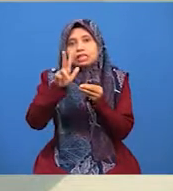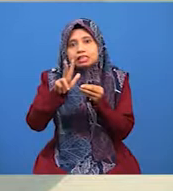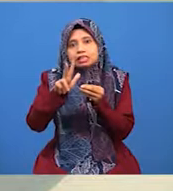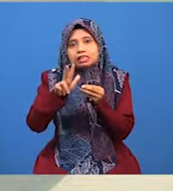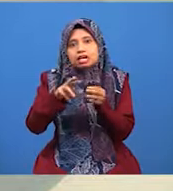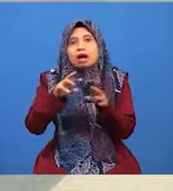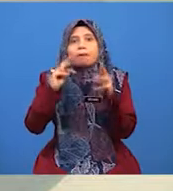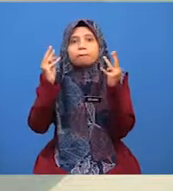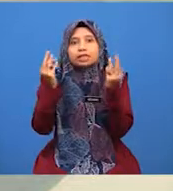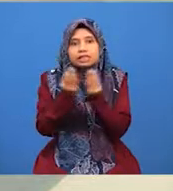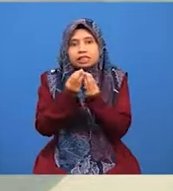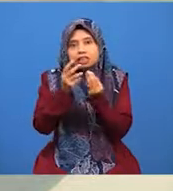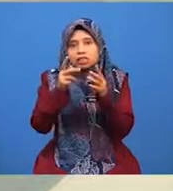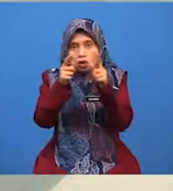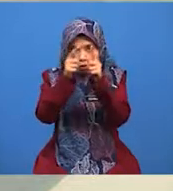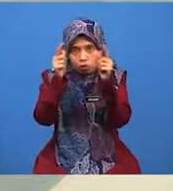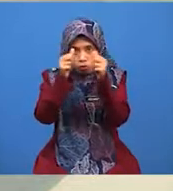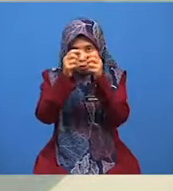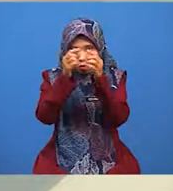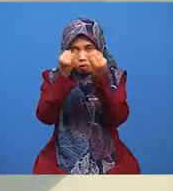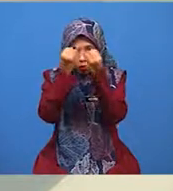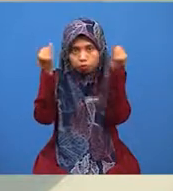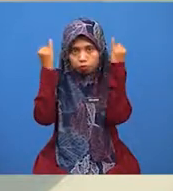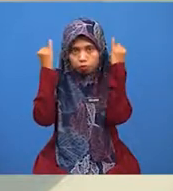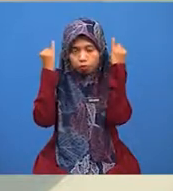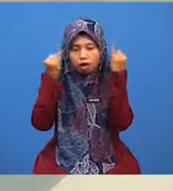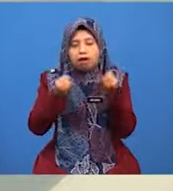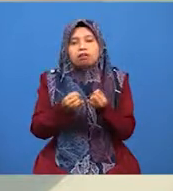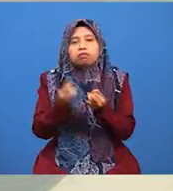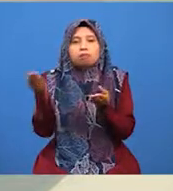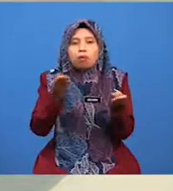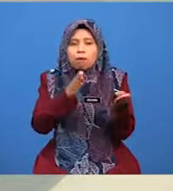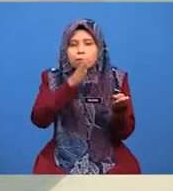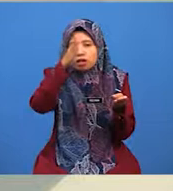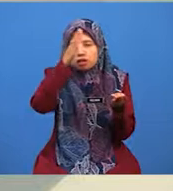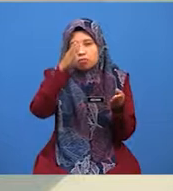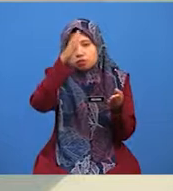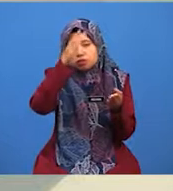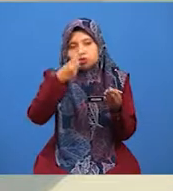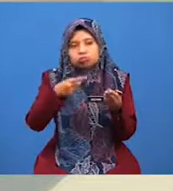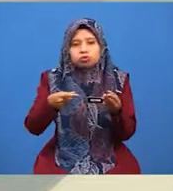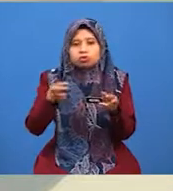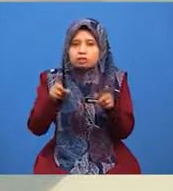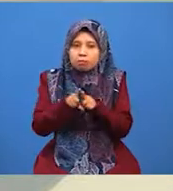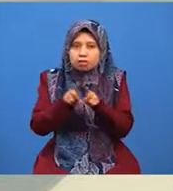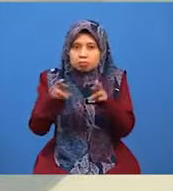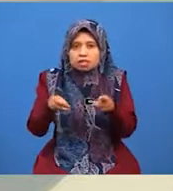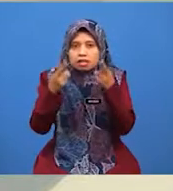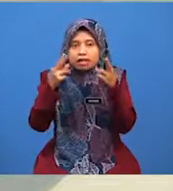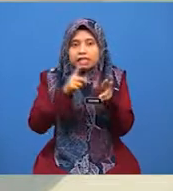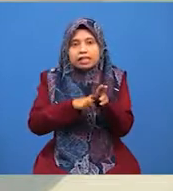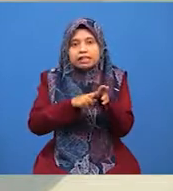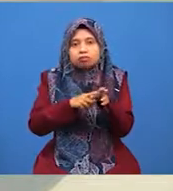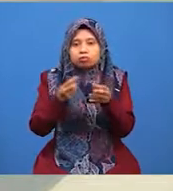majlis convocation, Parjo membawa emak dan bapanya untuk meraikan beliau